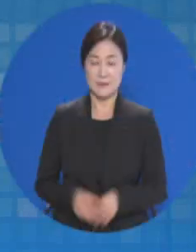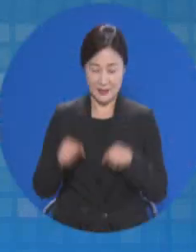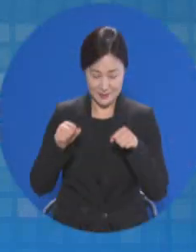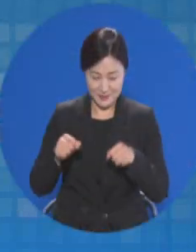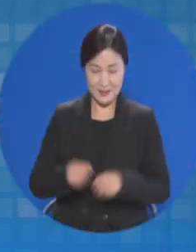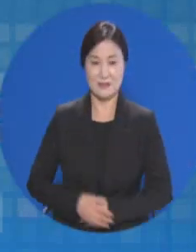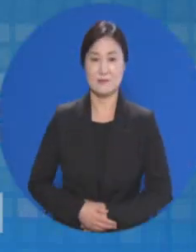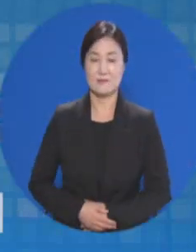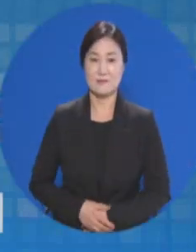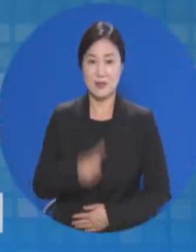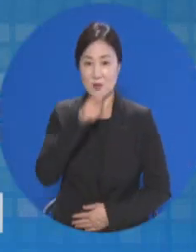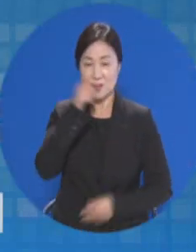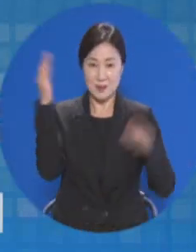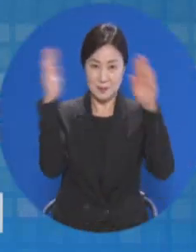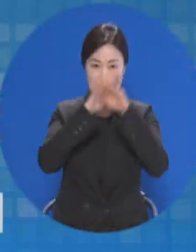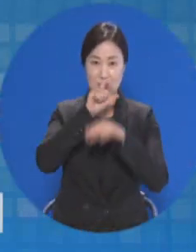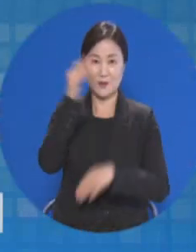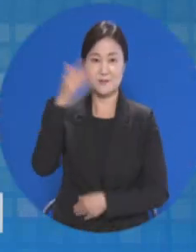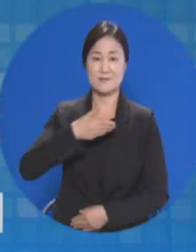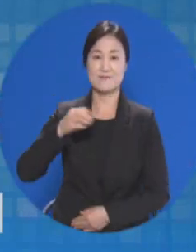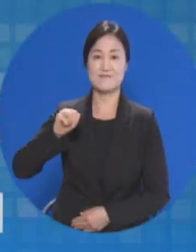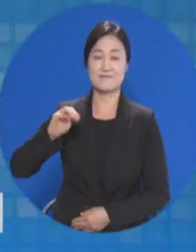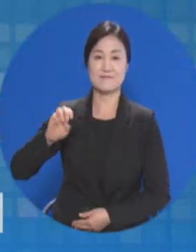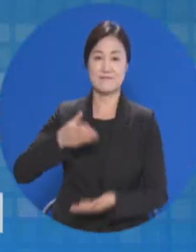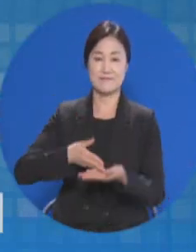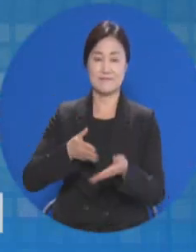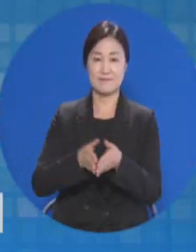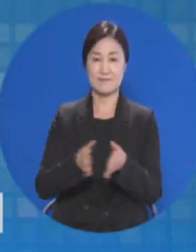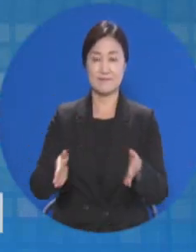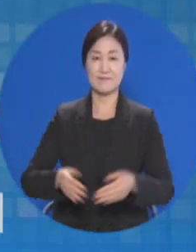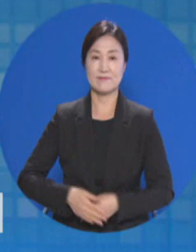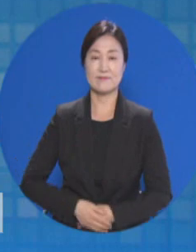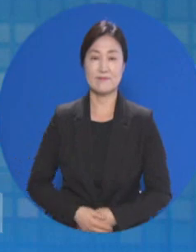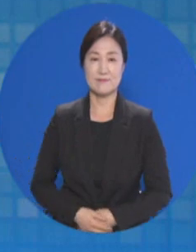여러분 안녕하십니까? 수요일 밤 여수 MBC 뉴스데스크입니다.